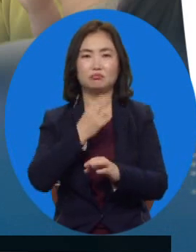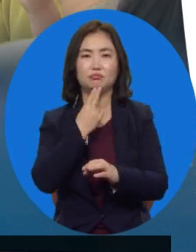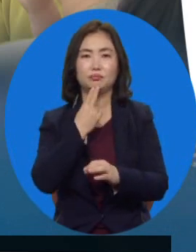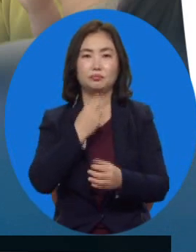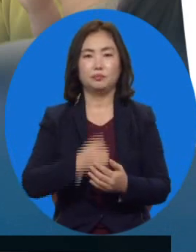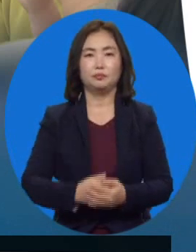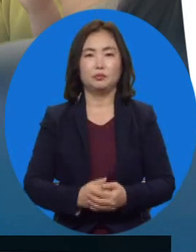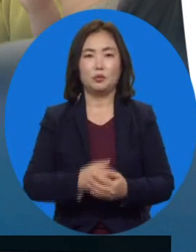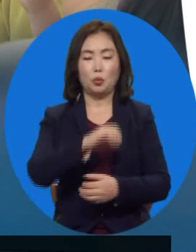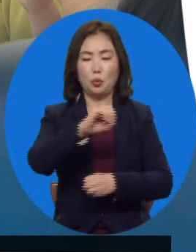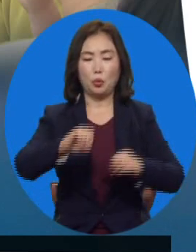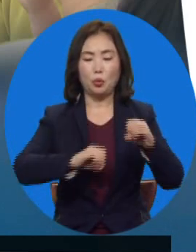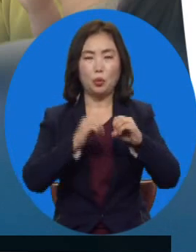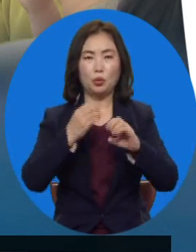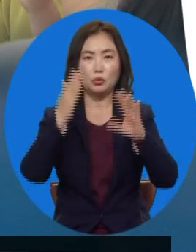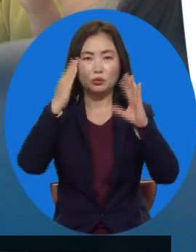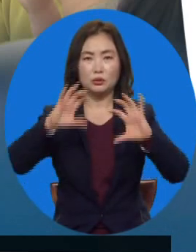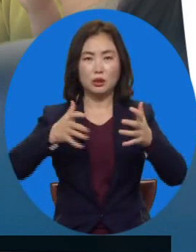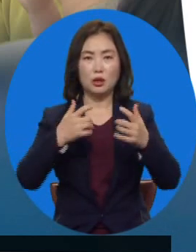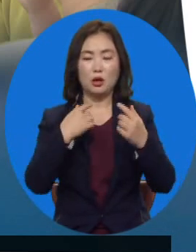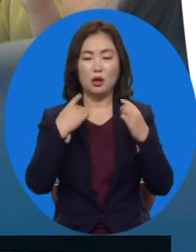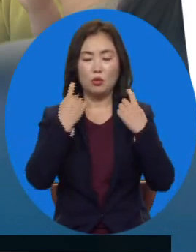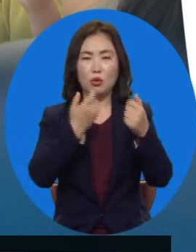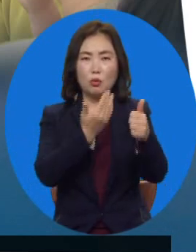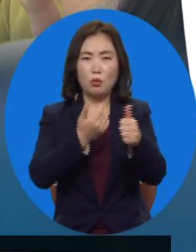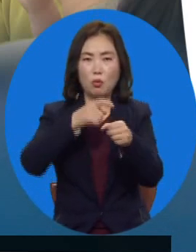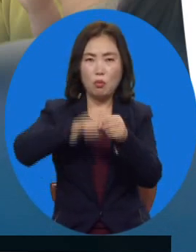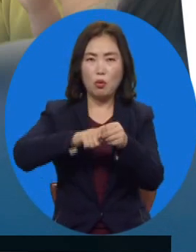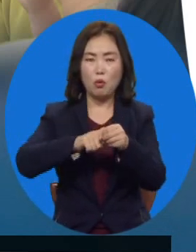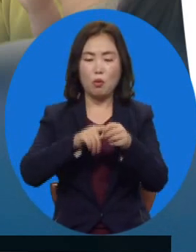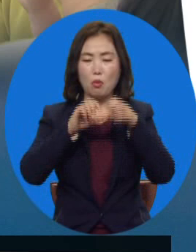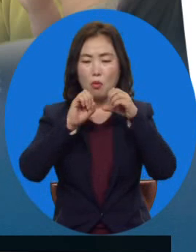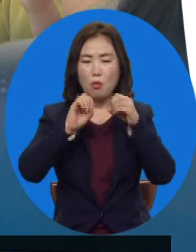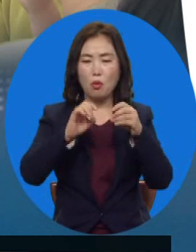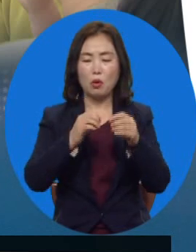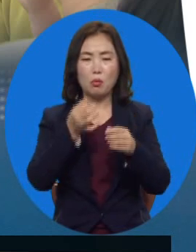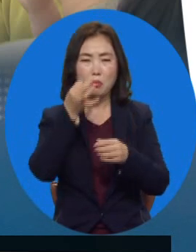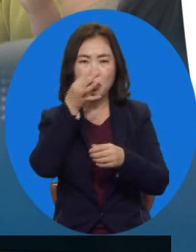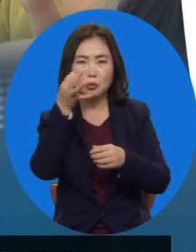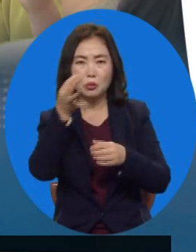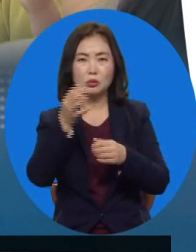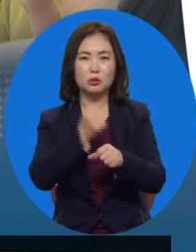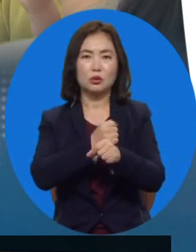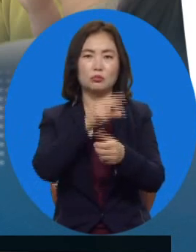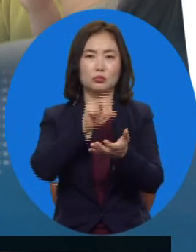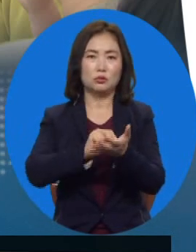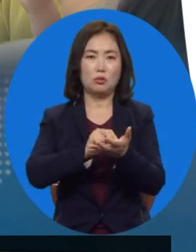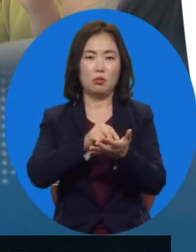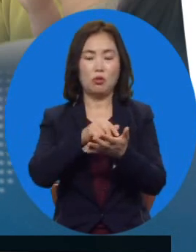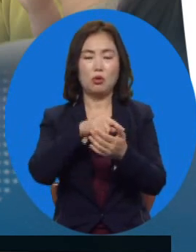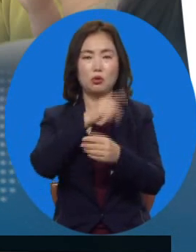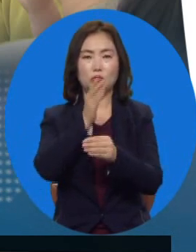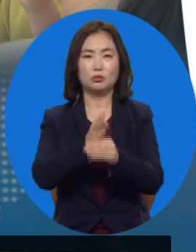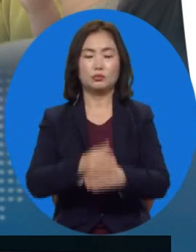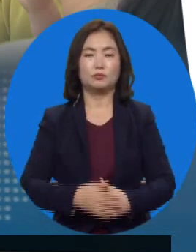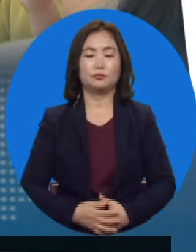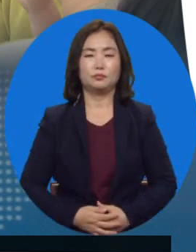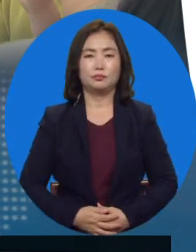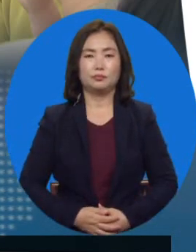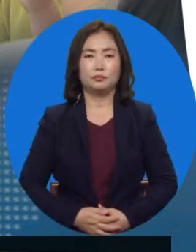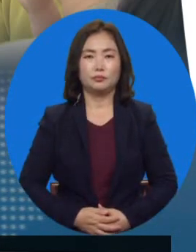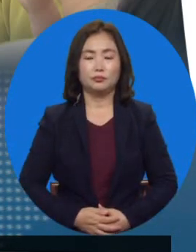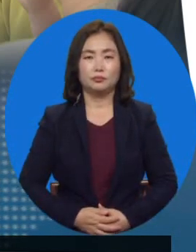보입니다 도리어 국내 관광객을 유치하기 위한 마케팅은 선심성 논란까지 빚고 있습니다 본을 이상원 기자